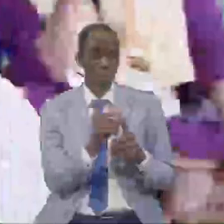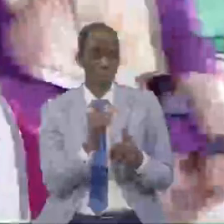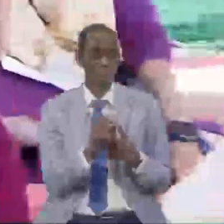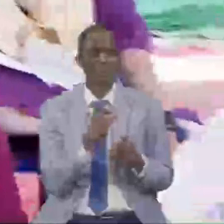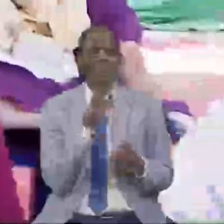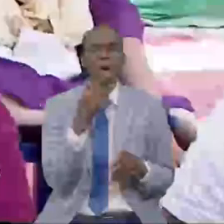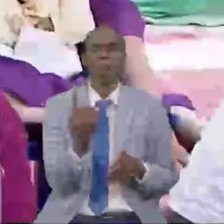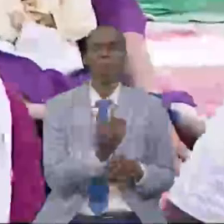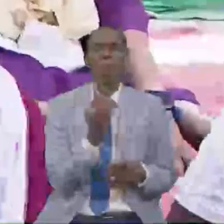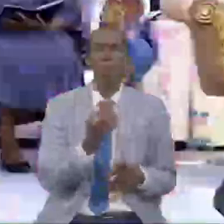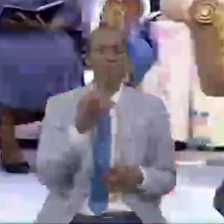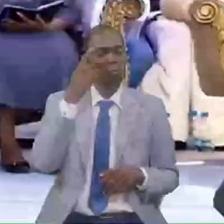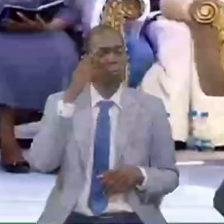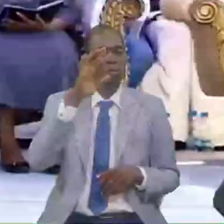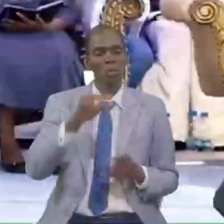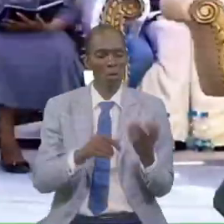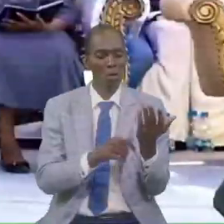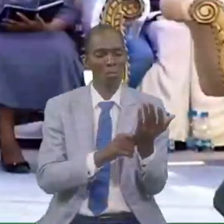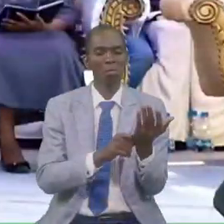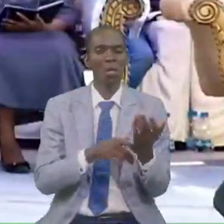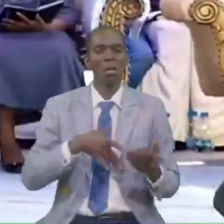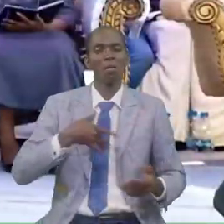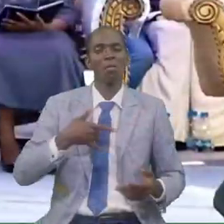Ces choses affectent les émotions.